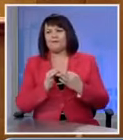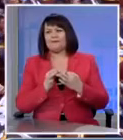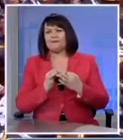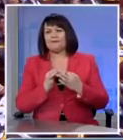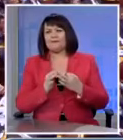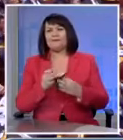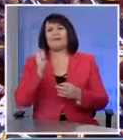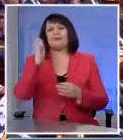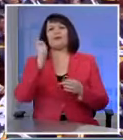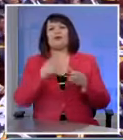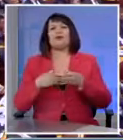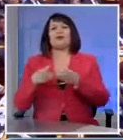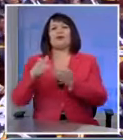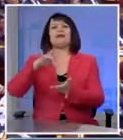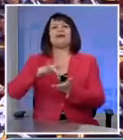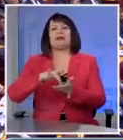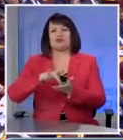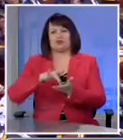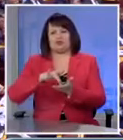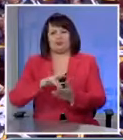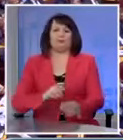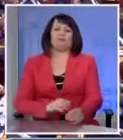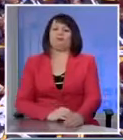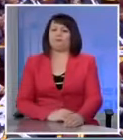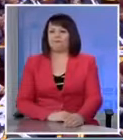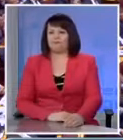στα κόμματα του κέντρου.